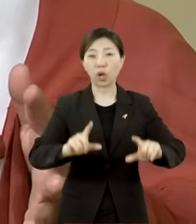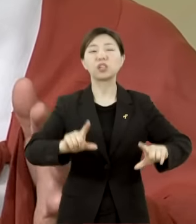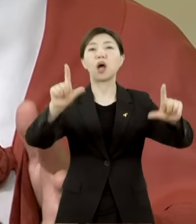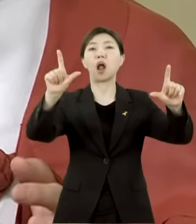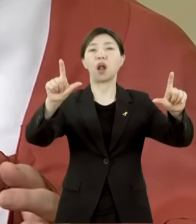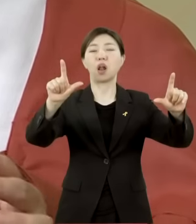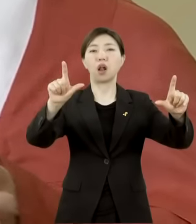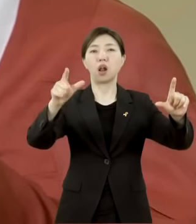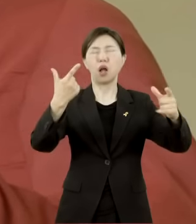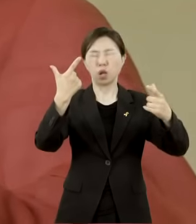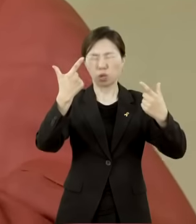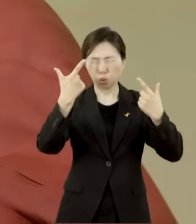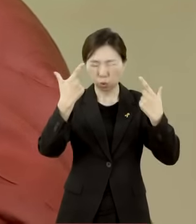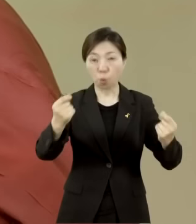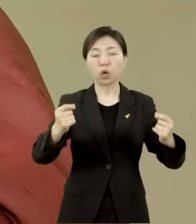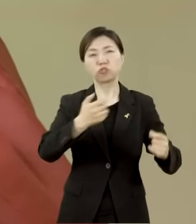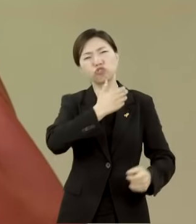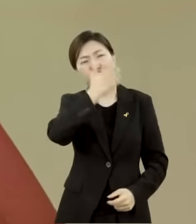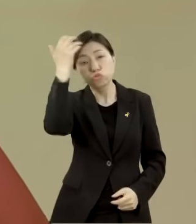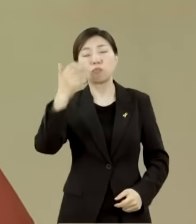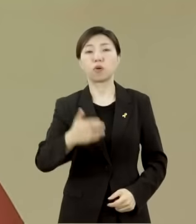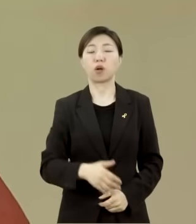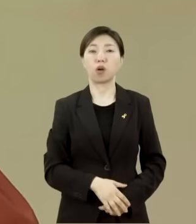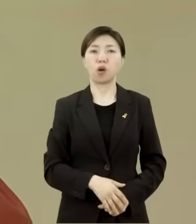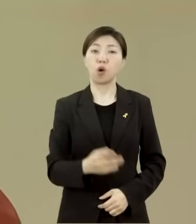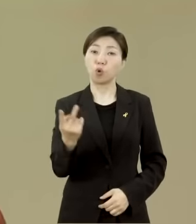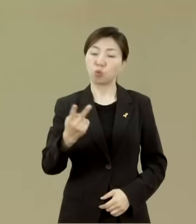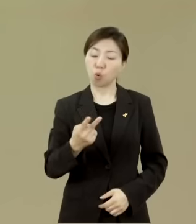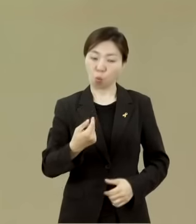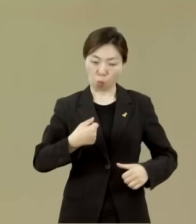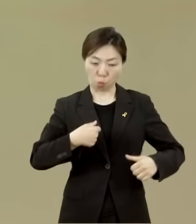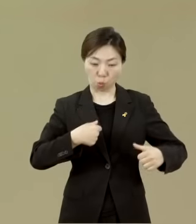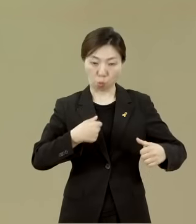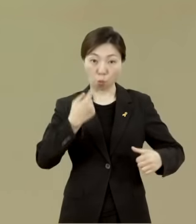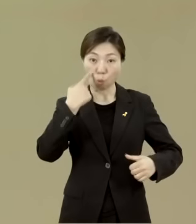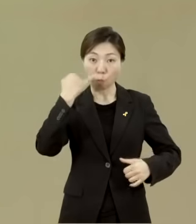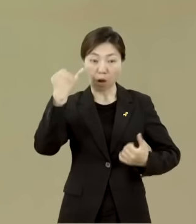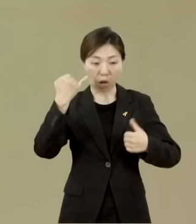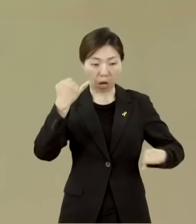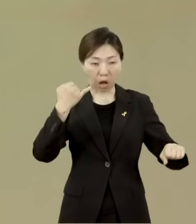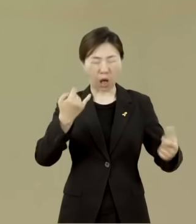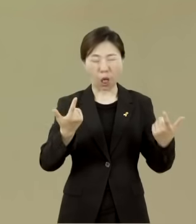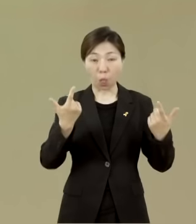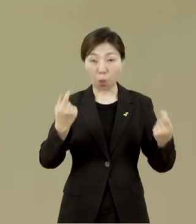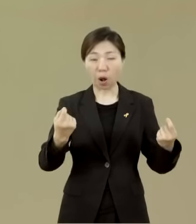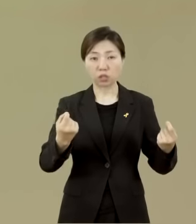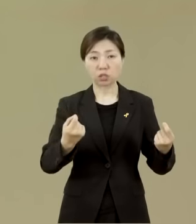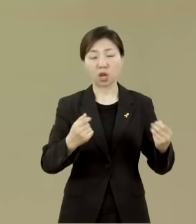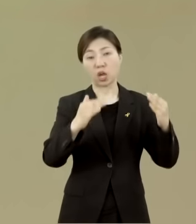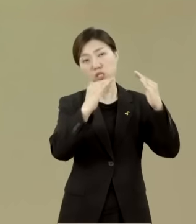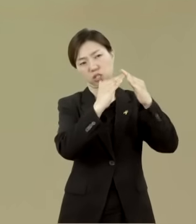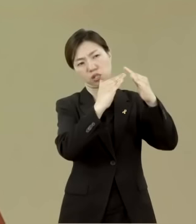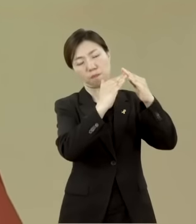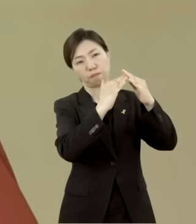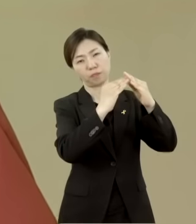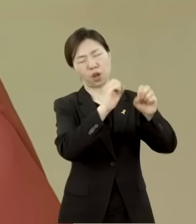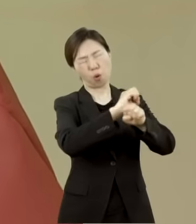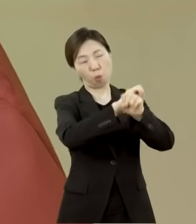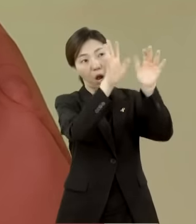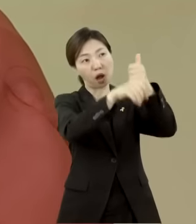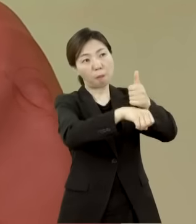놀라웠어 어머니와 아들이 똑같은 날에 똑같은 꿈을 꿨다는 거예요 관세음보살님이